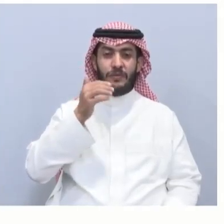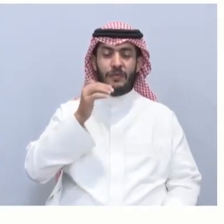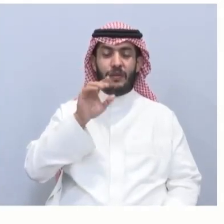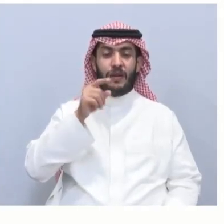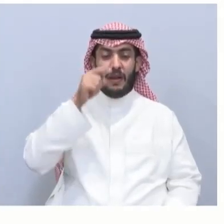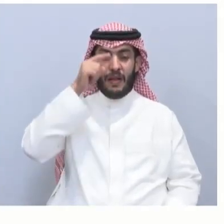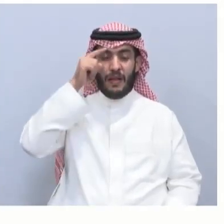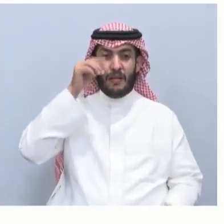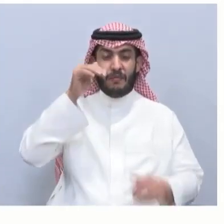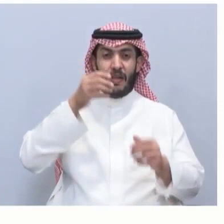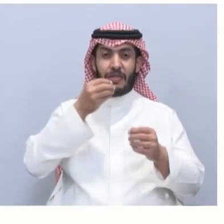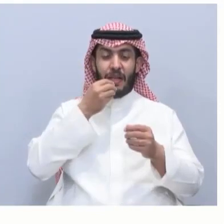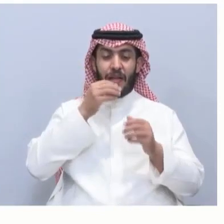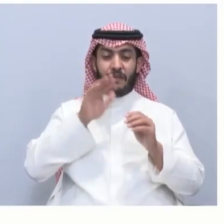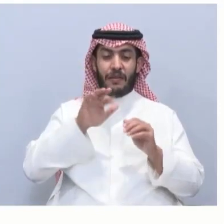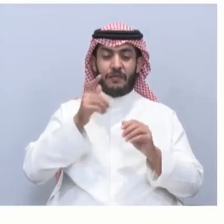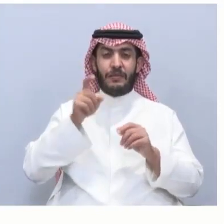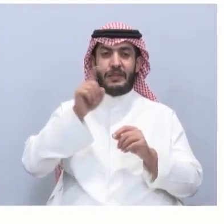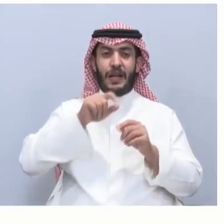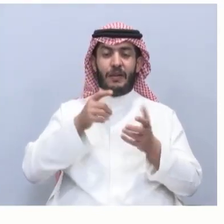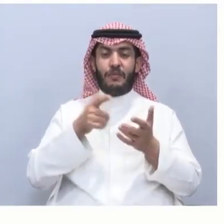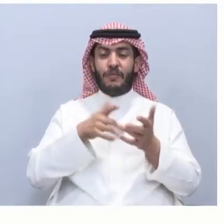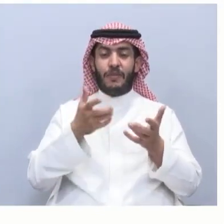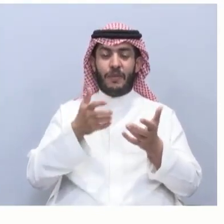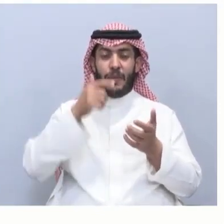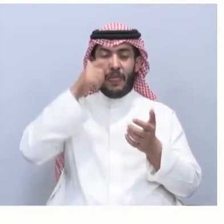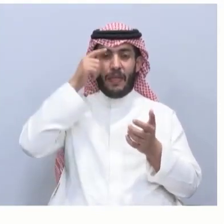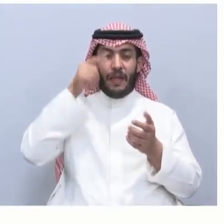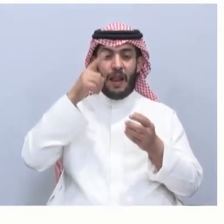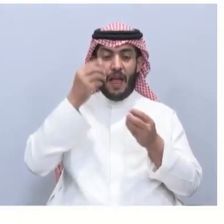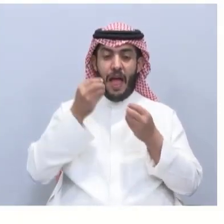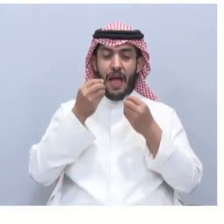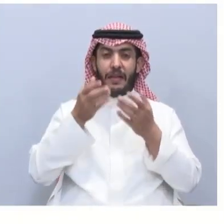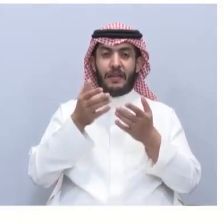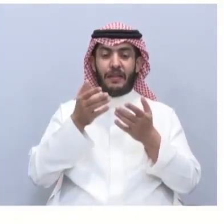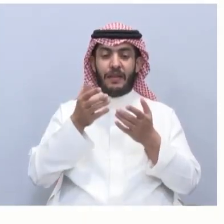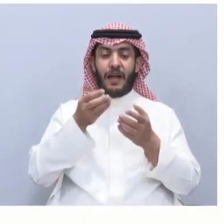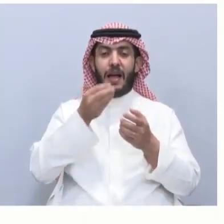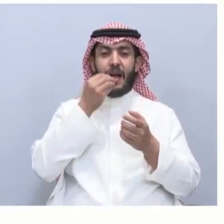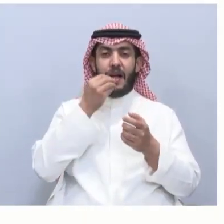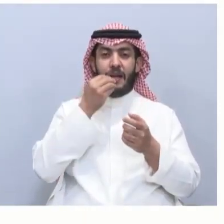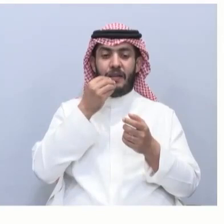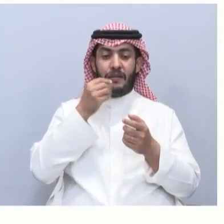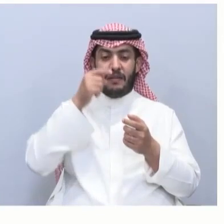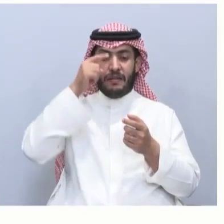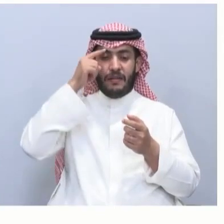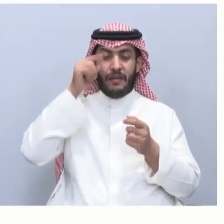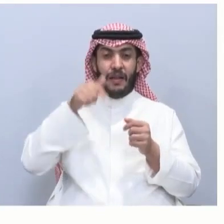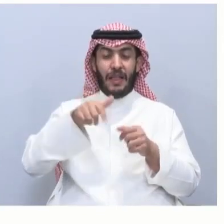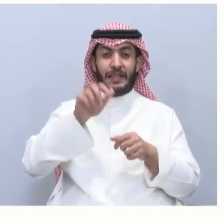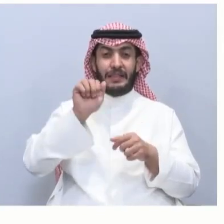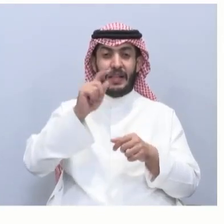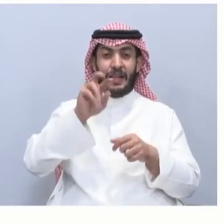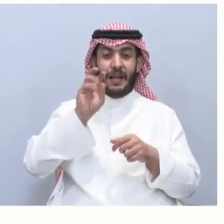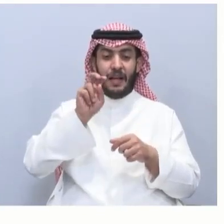كان اذا اوتي بطعام سال عنه فان قيل هديه اكل منها وان قيل